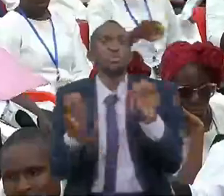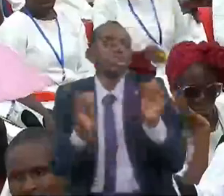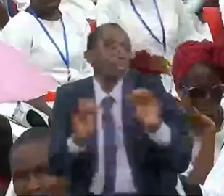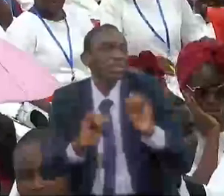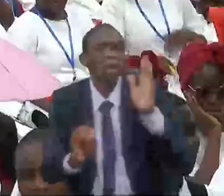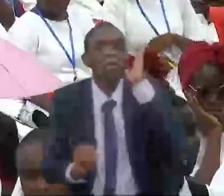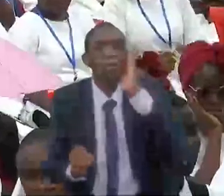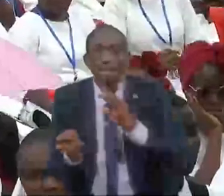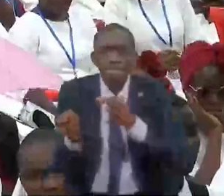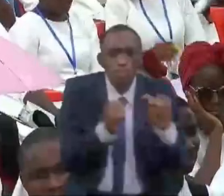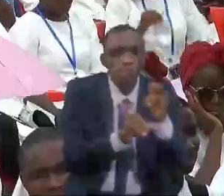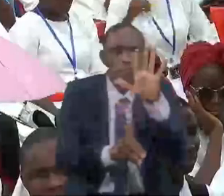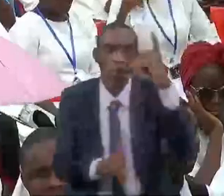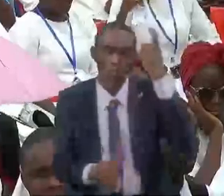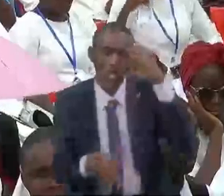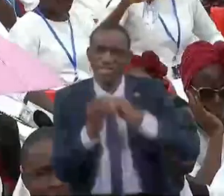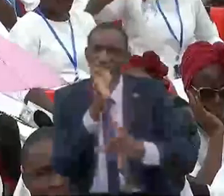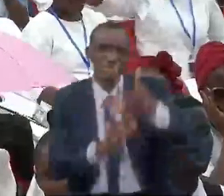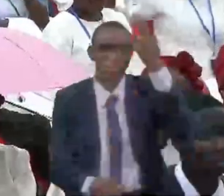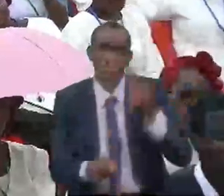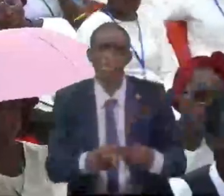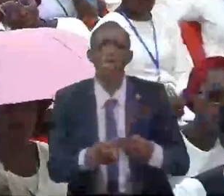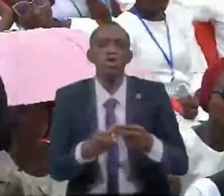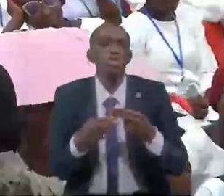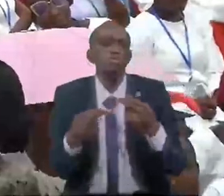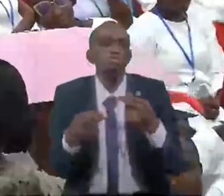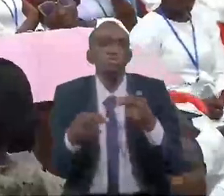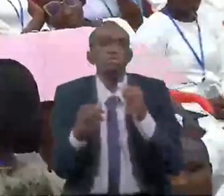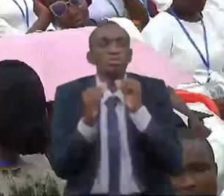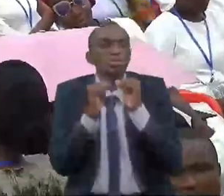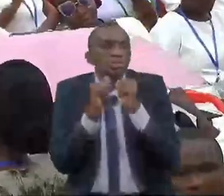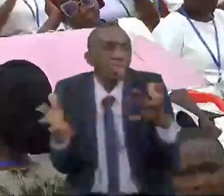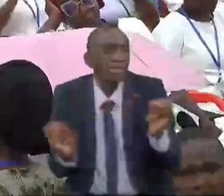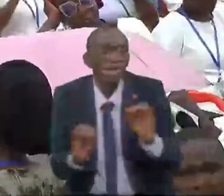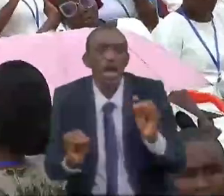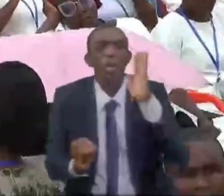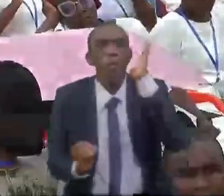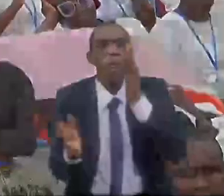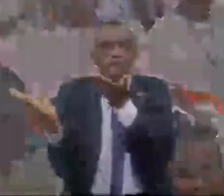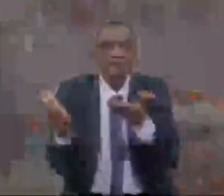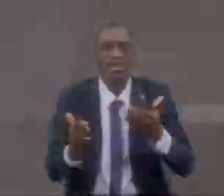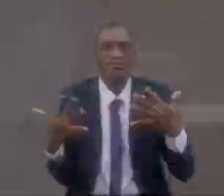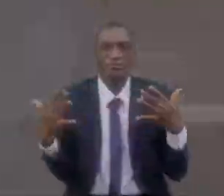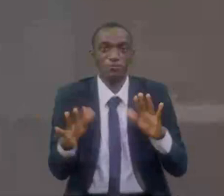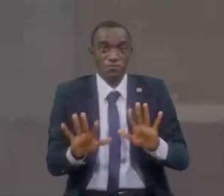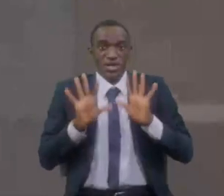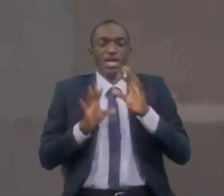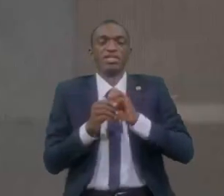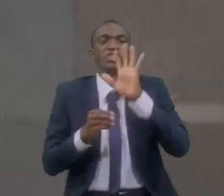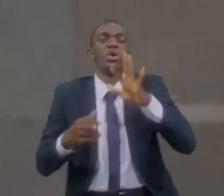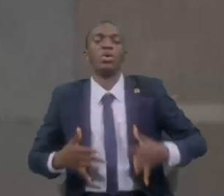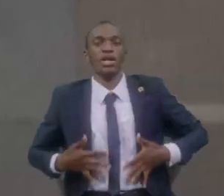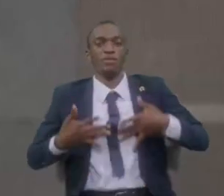Rien ne va déplacer ta pensée. Rien ne va apporter la crainte dans ta vie. Tu seras plus